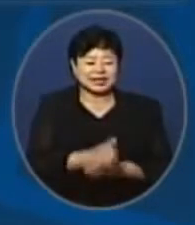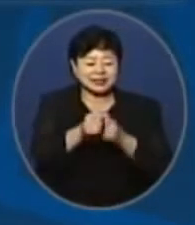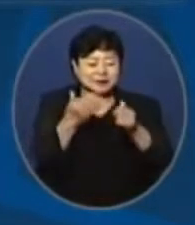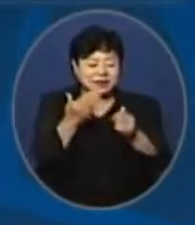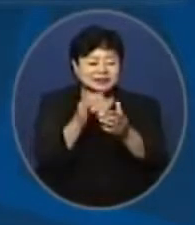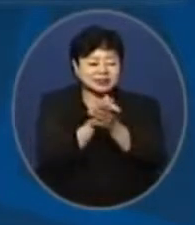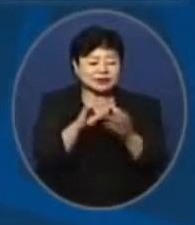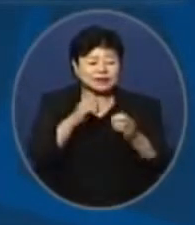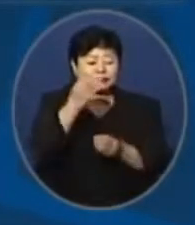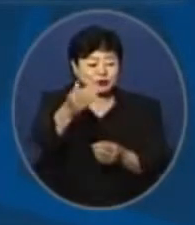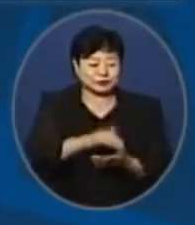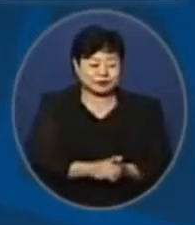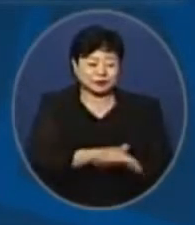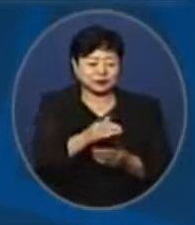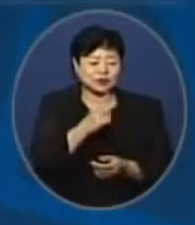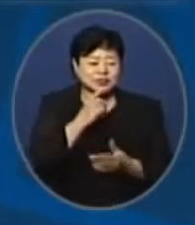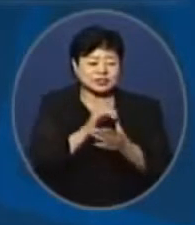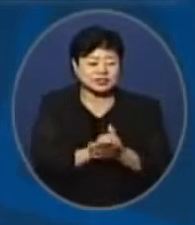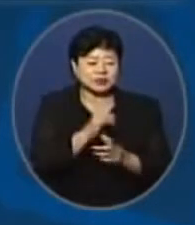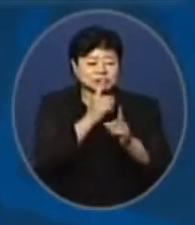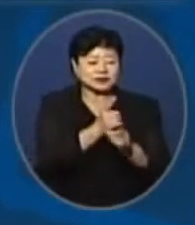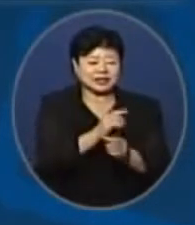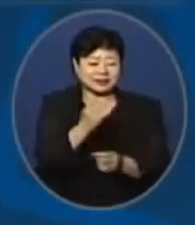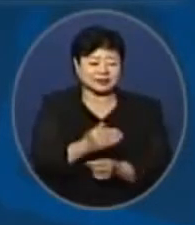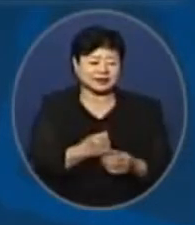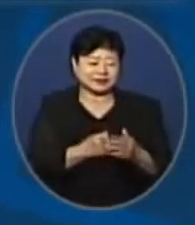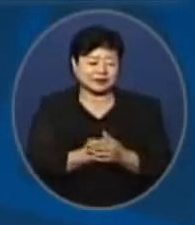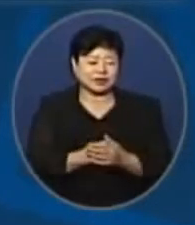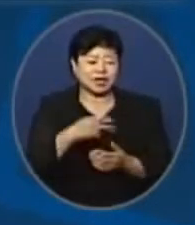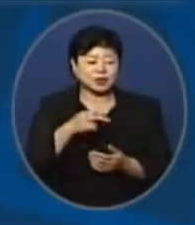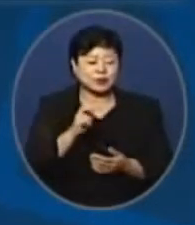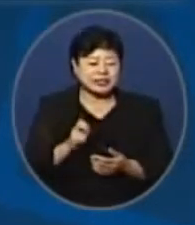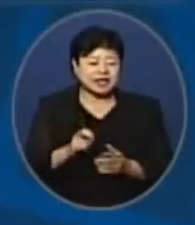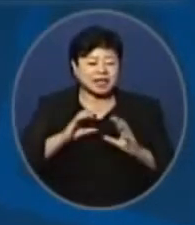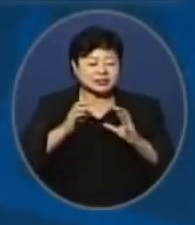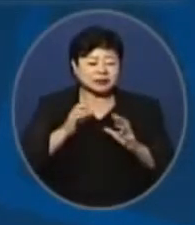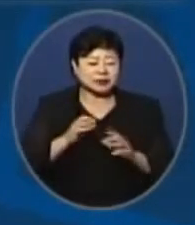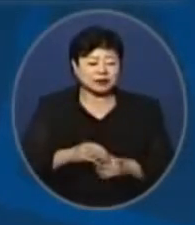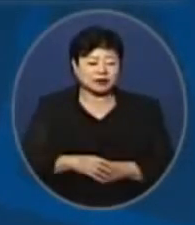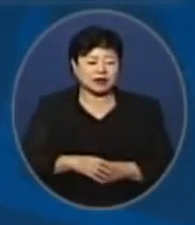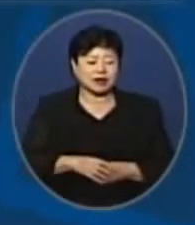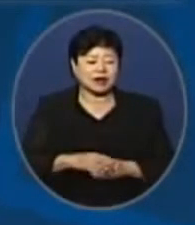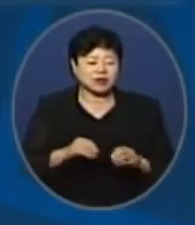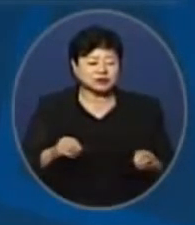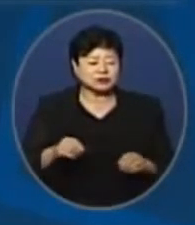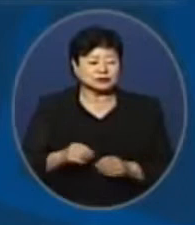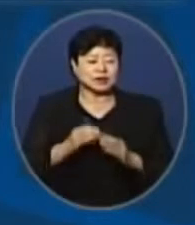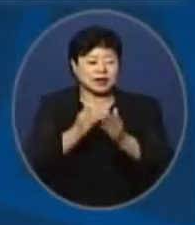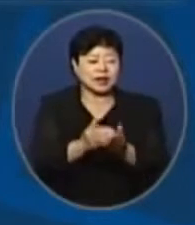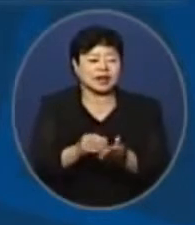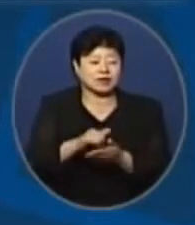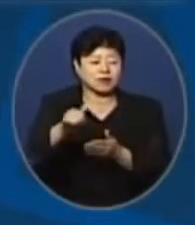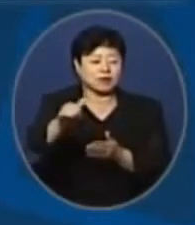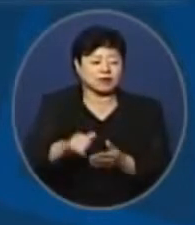하나님께서 우리의 기도를 응답해 주셨습니다. 우리는 오직 기도로 승리하게 되었습니다. 그로 인해 도미니카 정부가 육해 공군처럼 공인하는